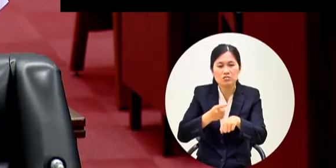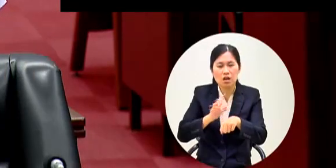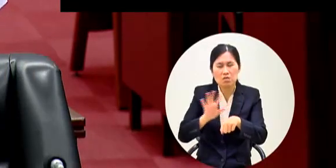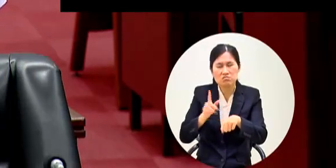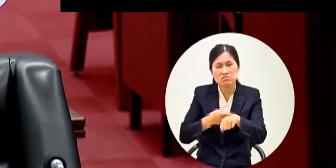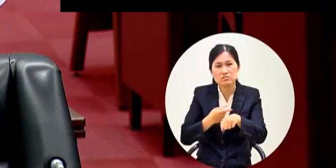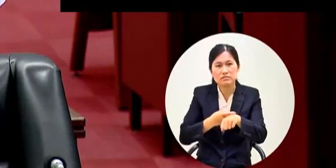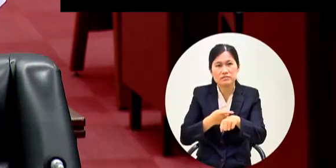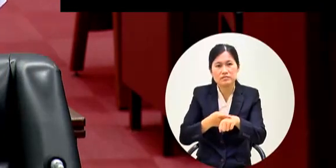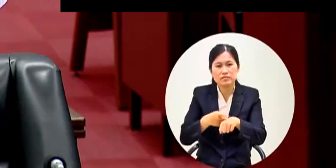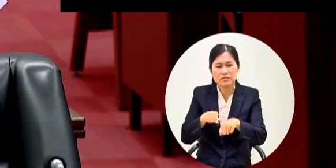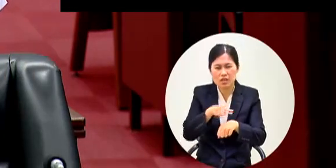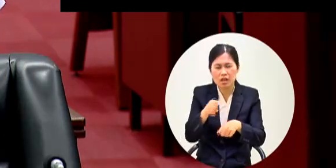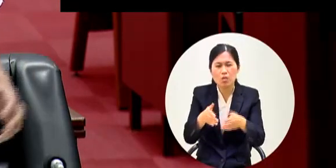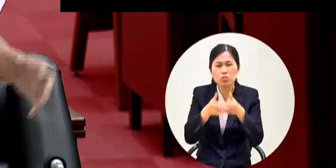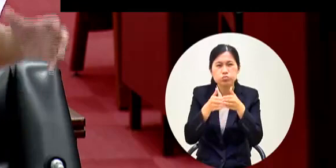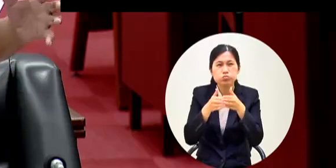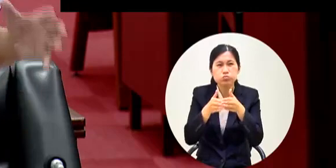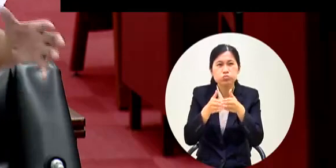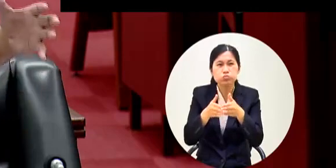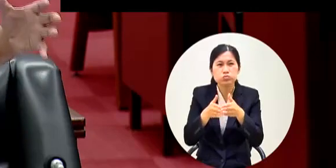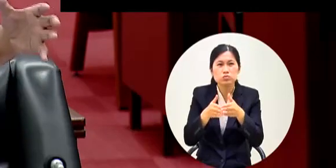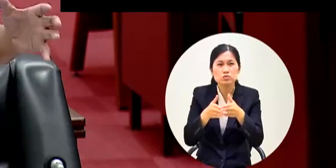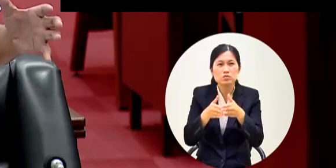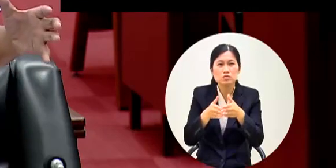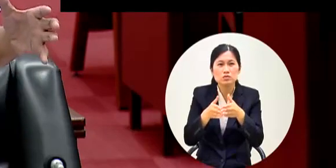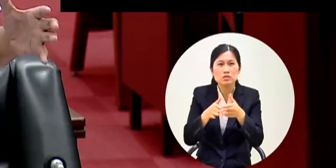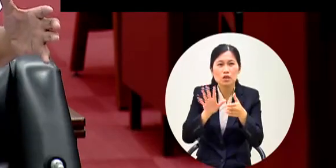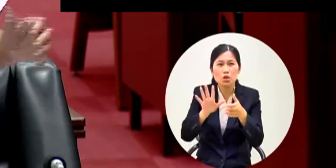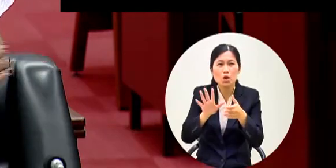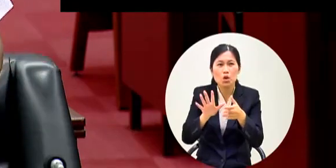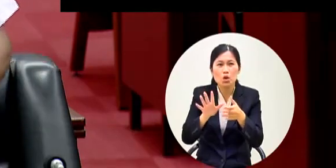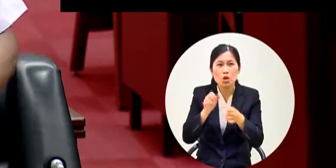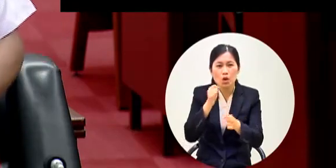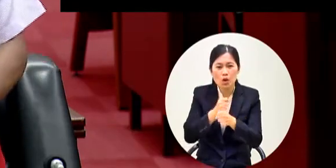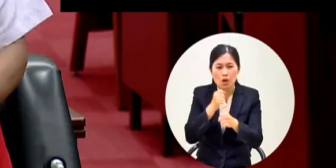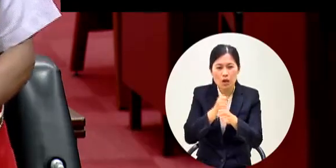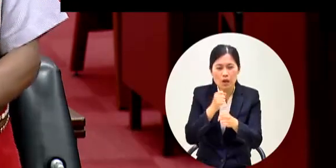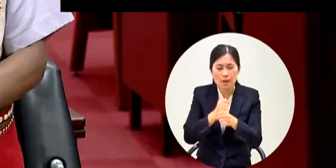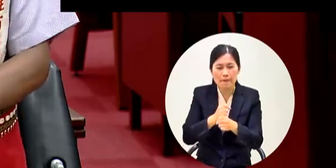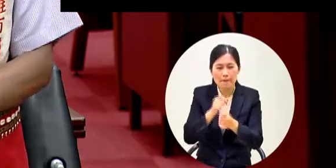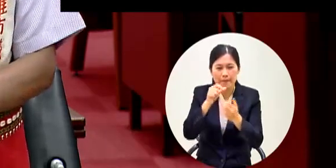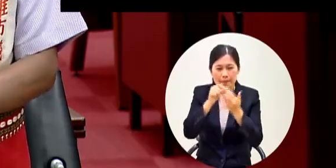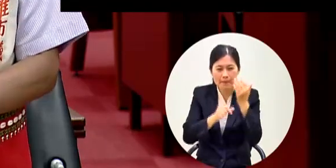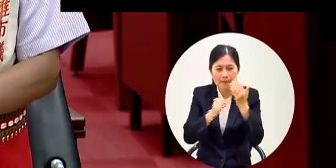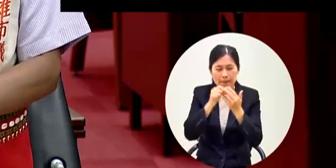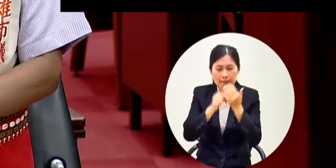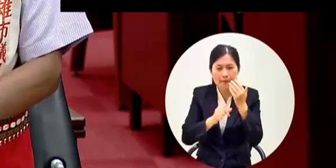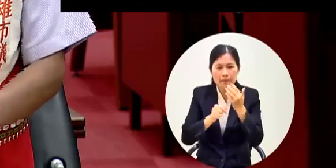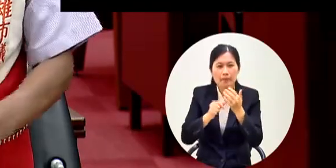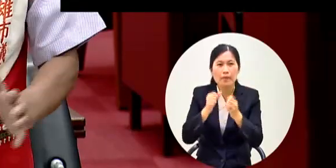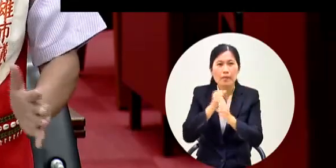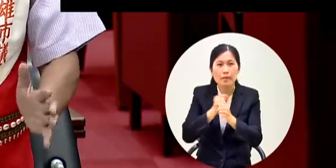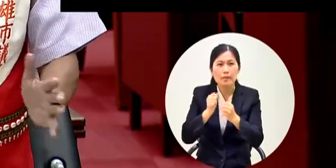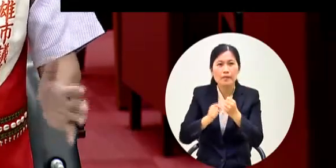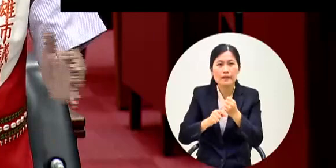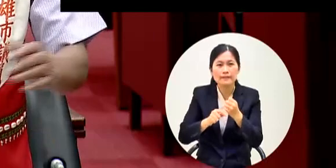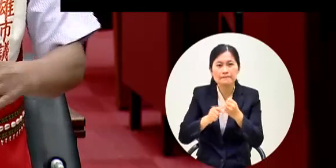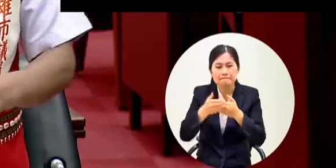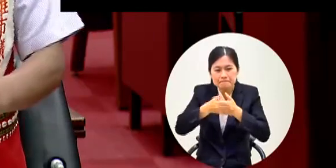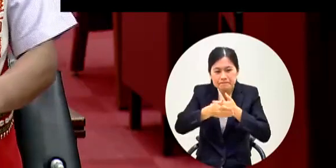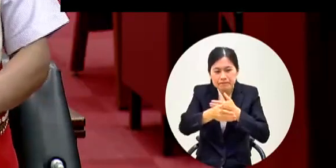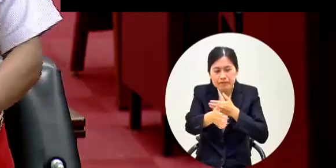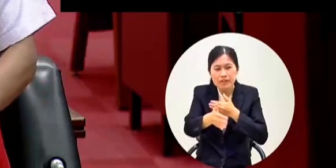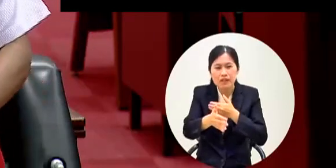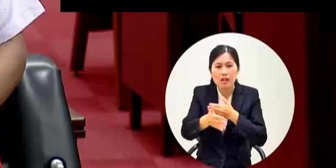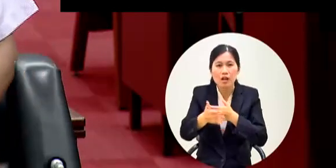A 的部分。因为国人不太习惯，他必